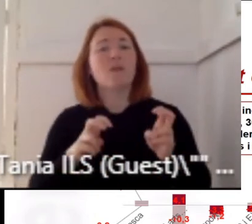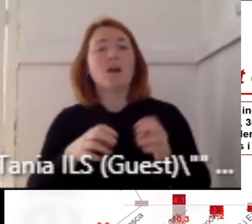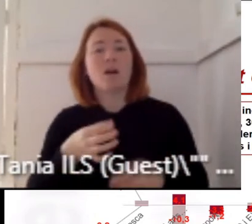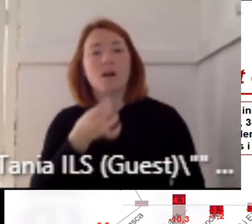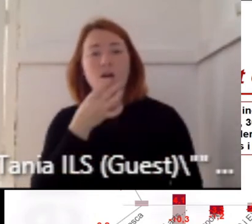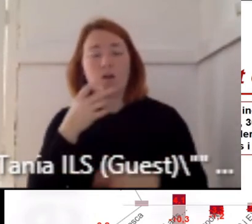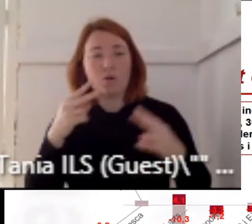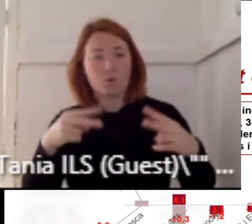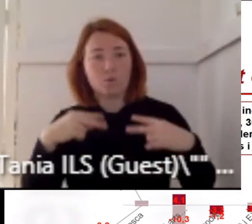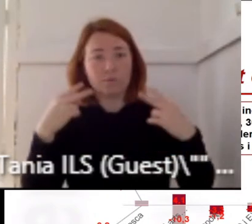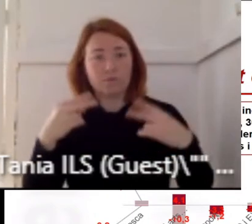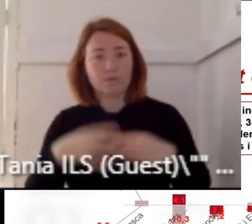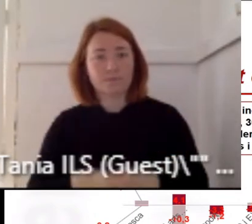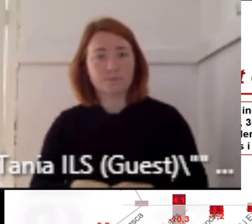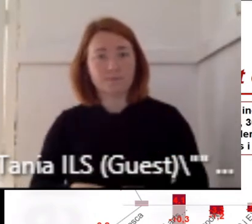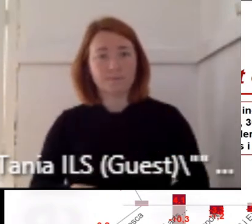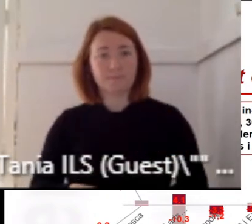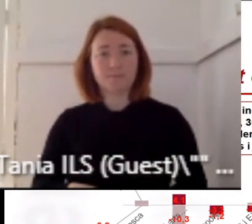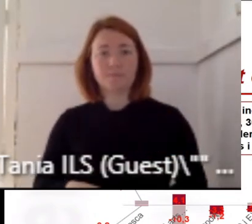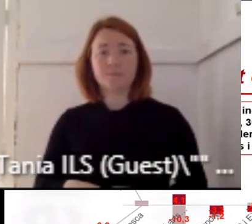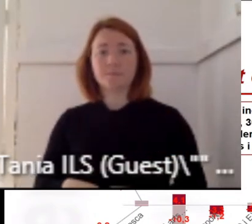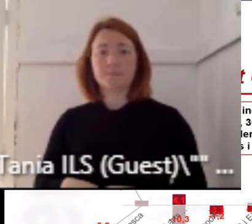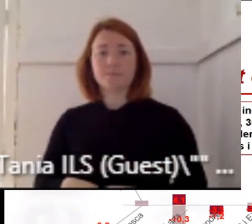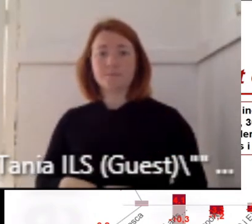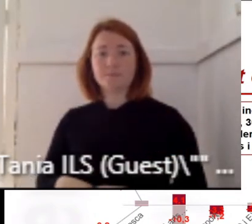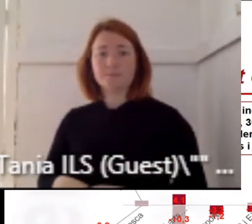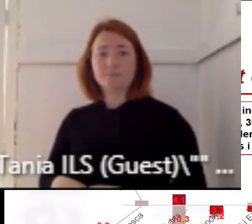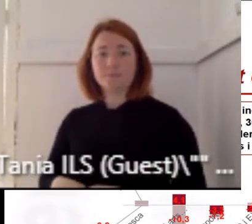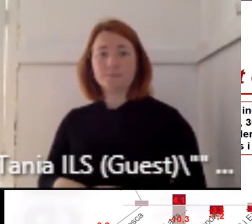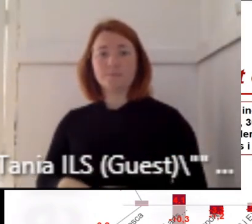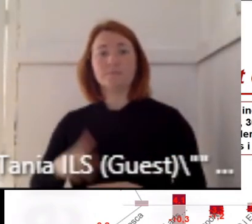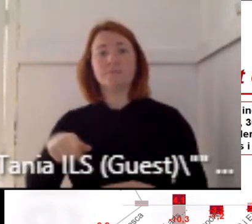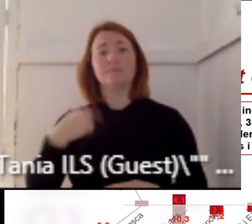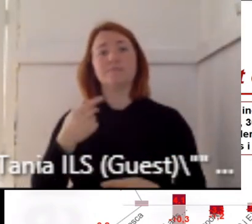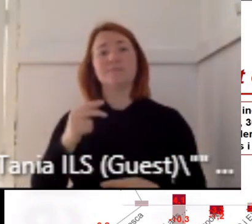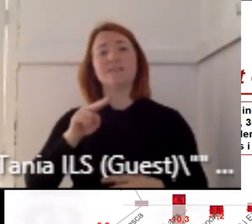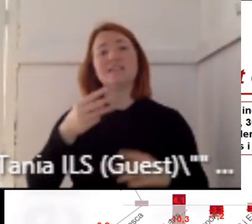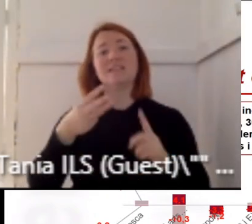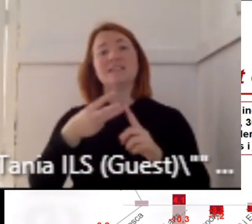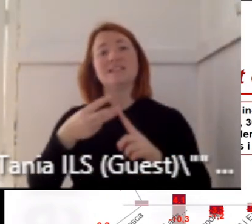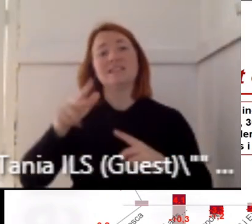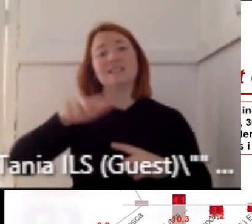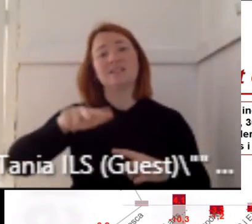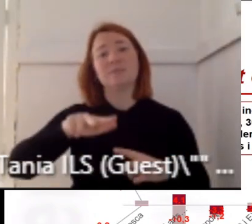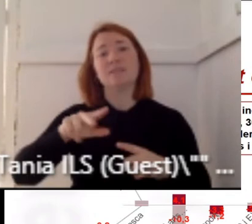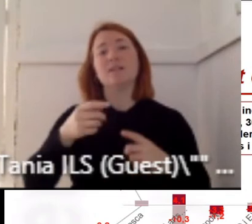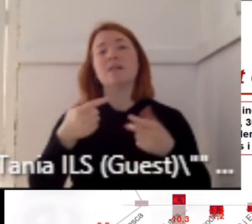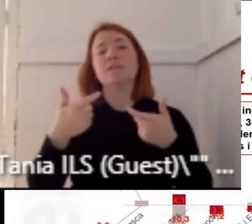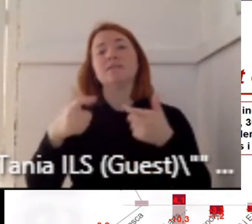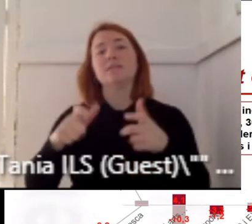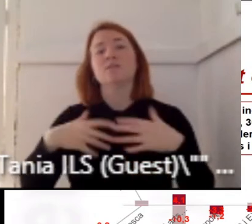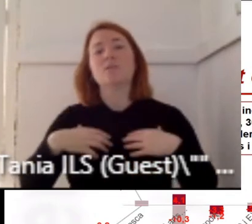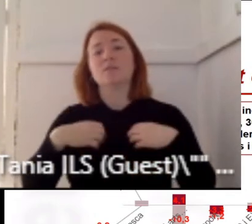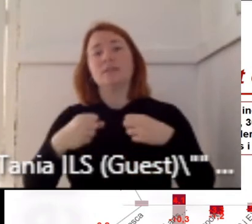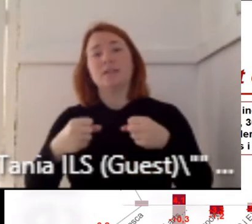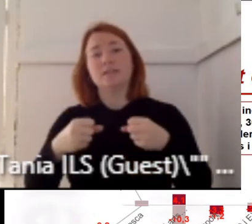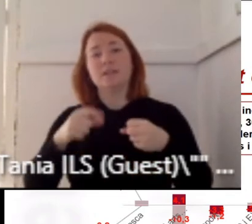les dones i el comerç al detall es recuperava sensiblement. No? De tota manera, doncs, veiem